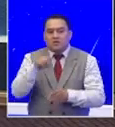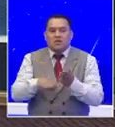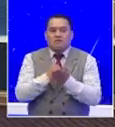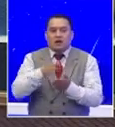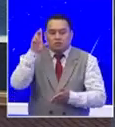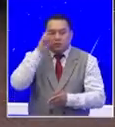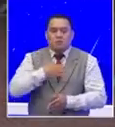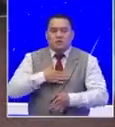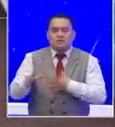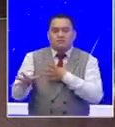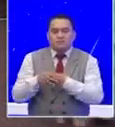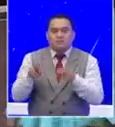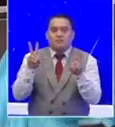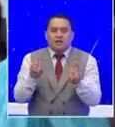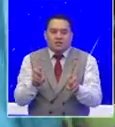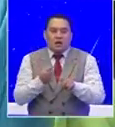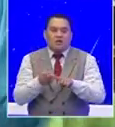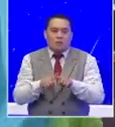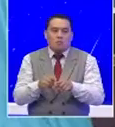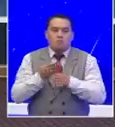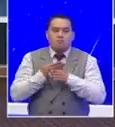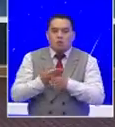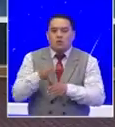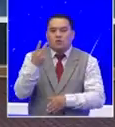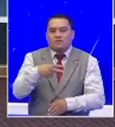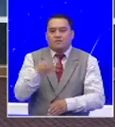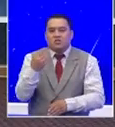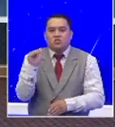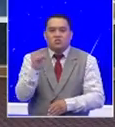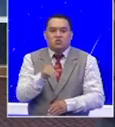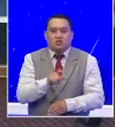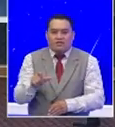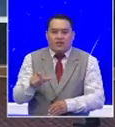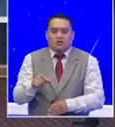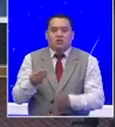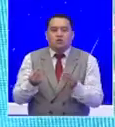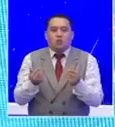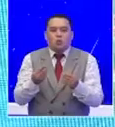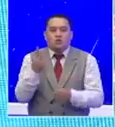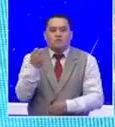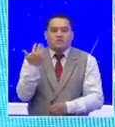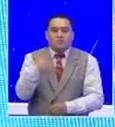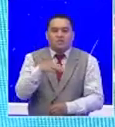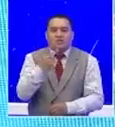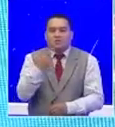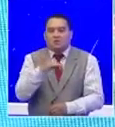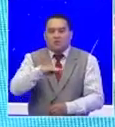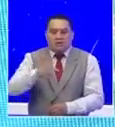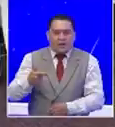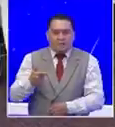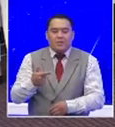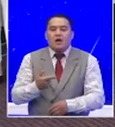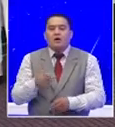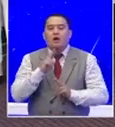Ельбасы «Безбергемес». В рамках данной акции получили помощь 24 тысячи человек на сумму 253 миллиона тенге. И